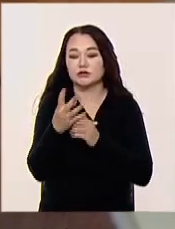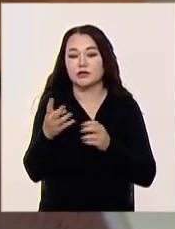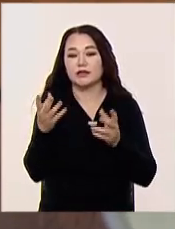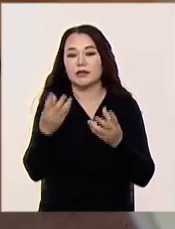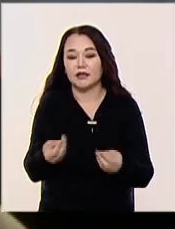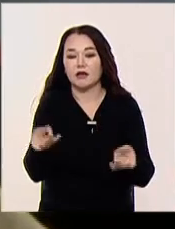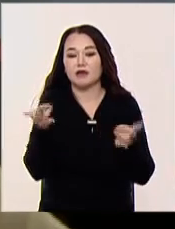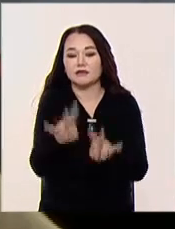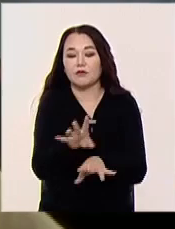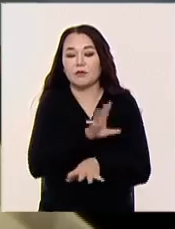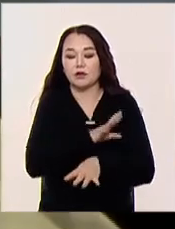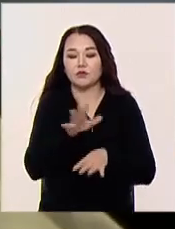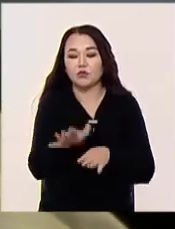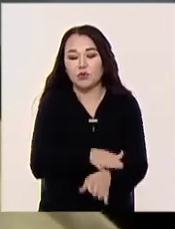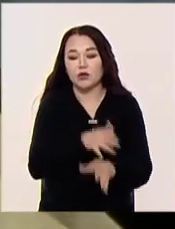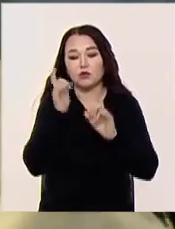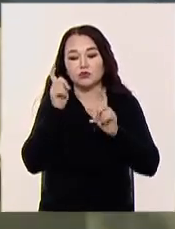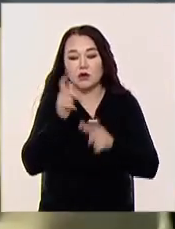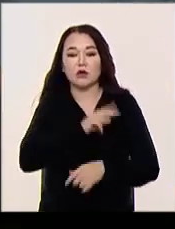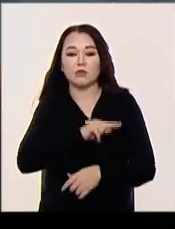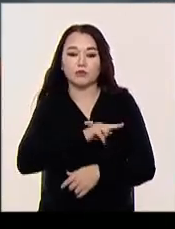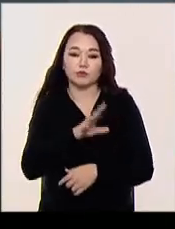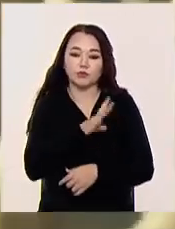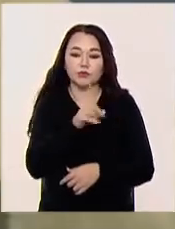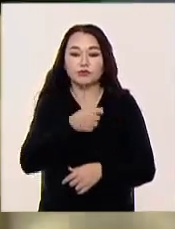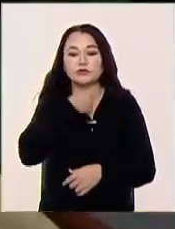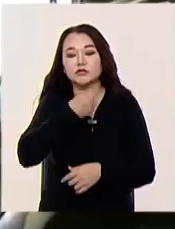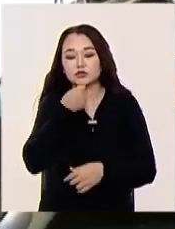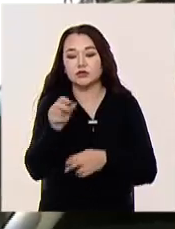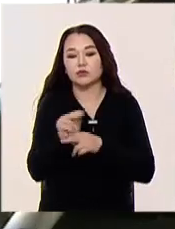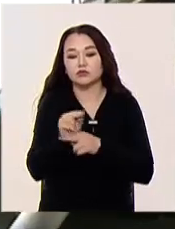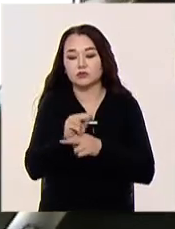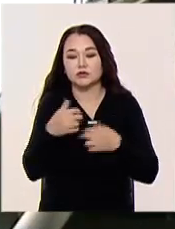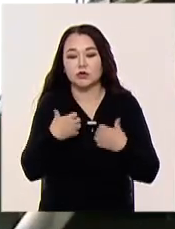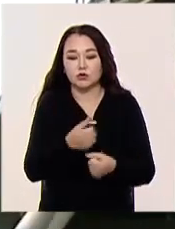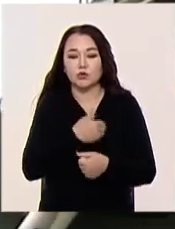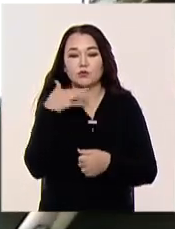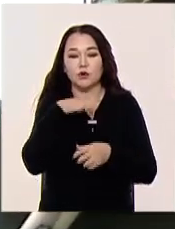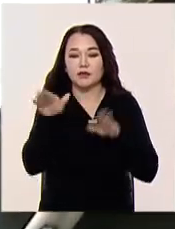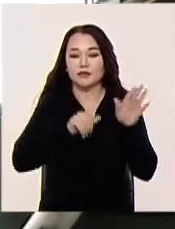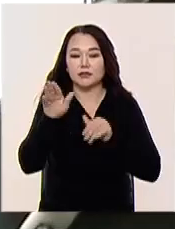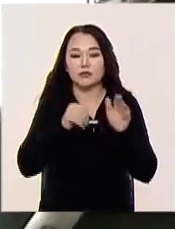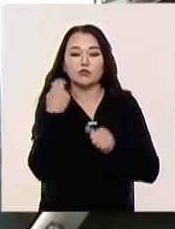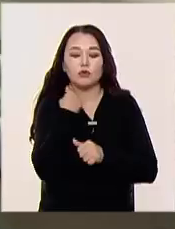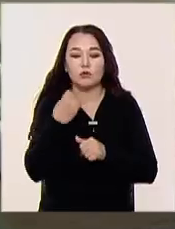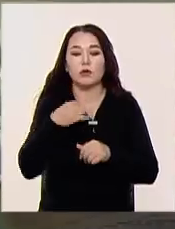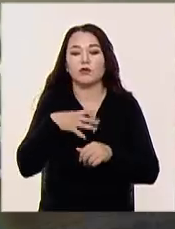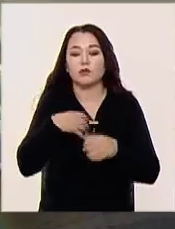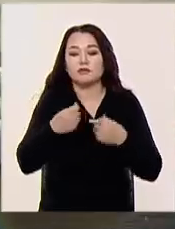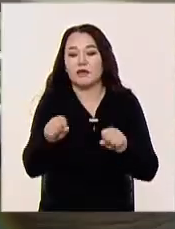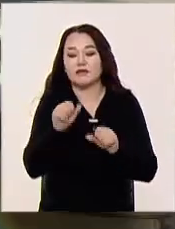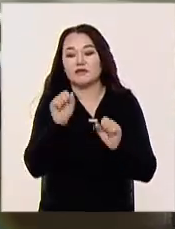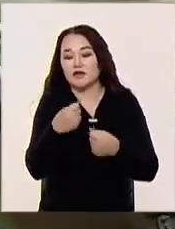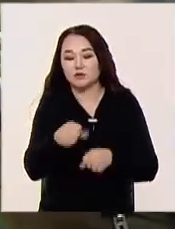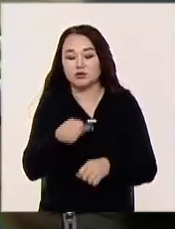кетті. Ұзақ уақыт бойы базарда жүк тасып жұмыс істедім. Бірақ үлкенімді емдетемін деп көп адамнан қарыз алып, одан құтылу қиындап кеткендіктен